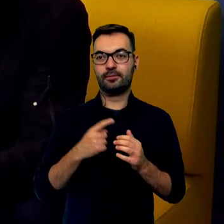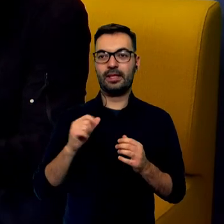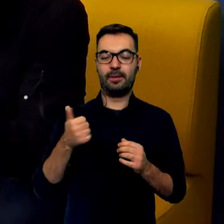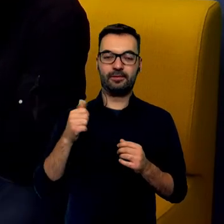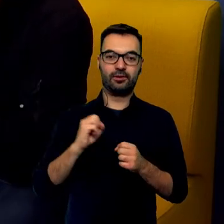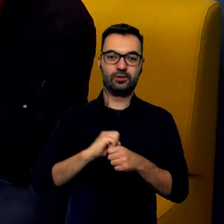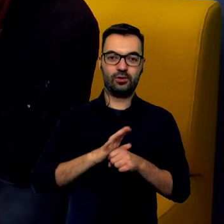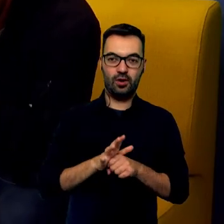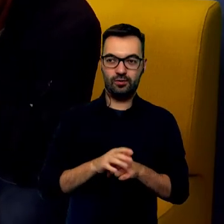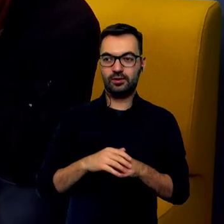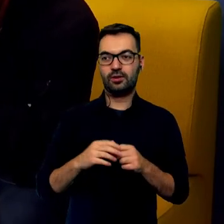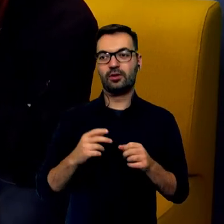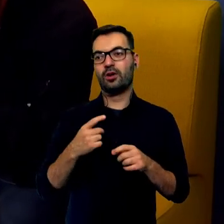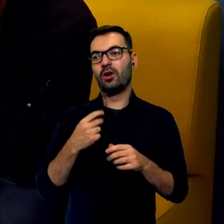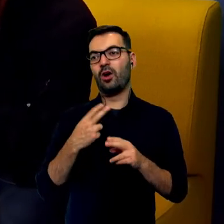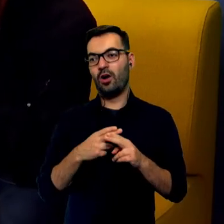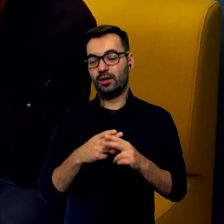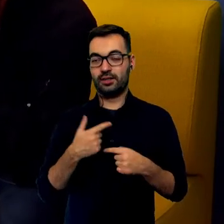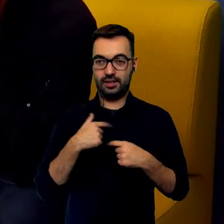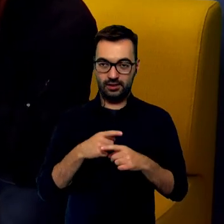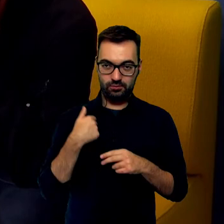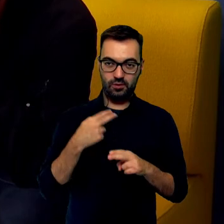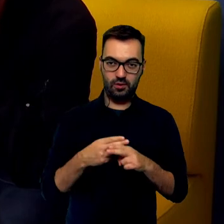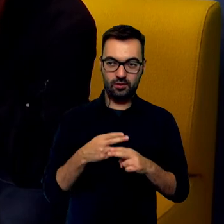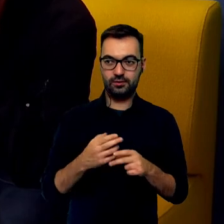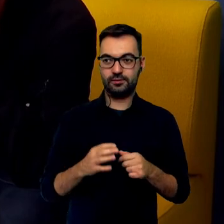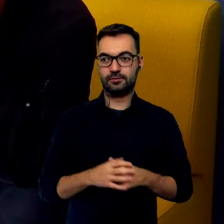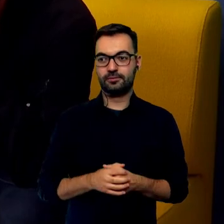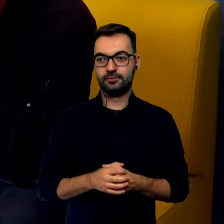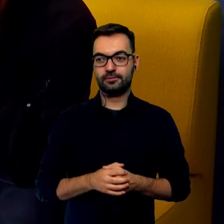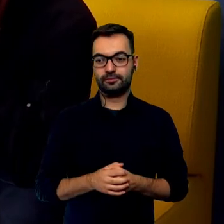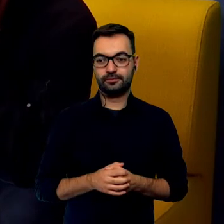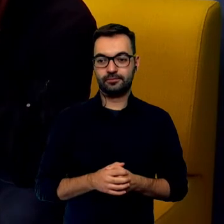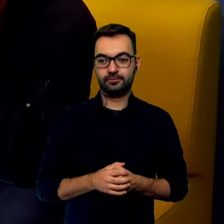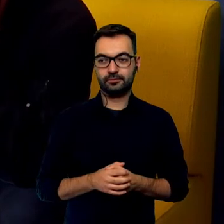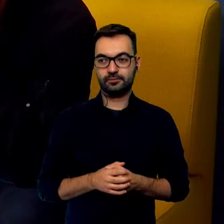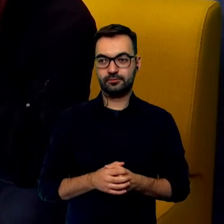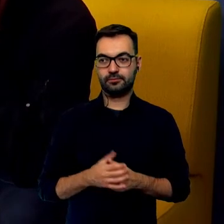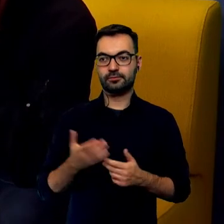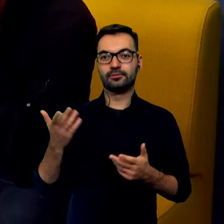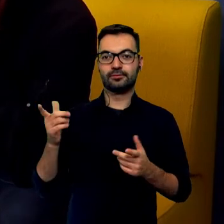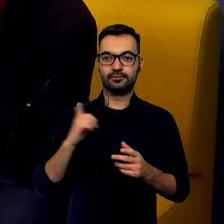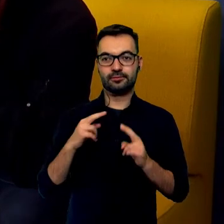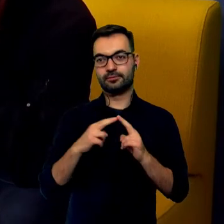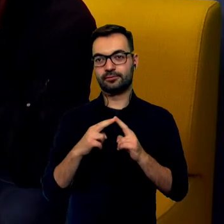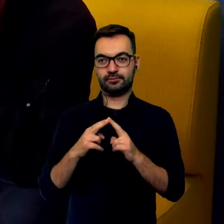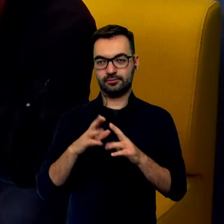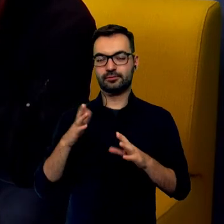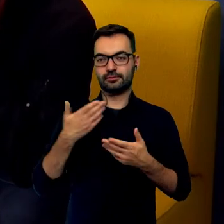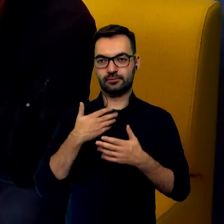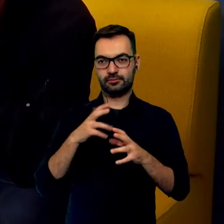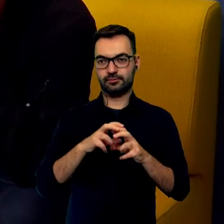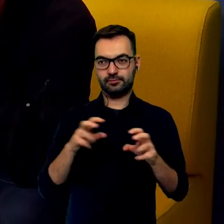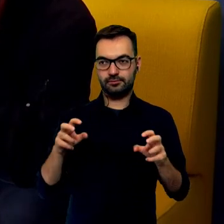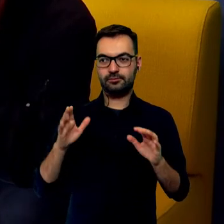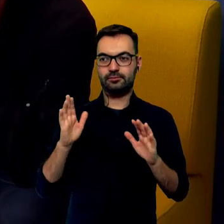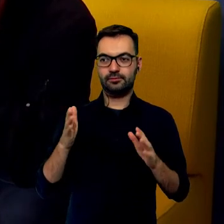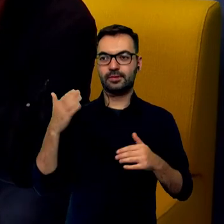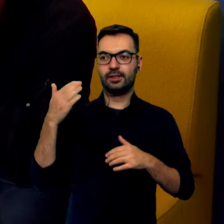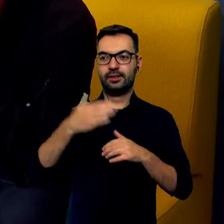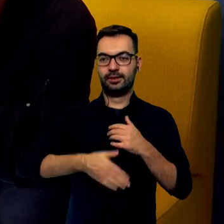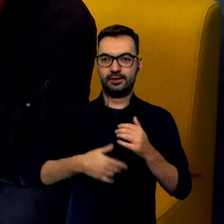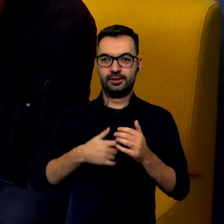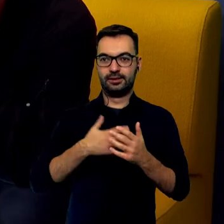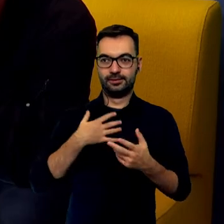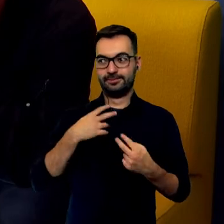COVID, pierwsze zachorowania moje też, więc, więc tak daliśmy sobie teoretycznie sporo czasu, a już na